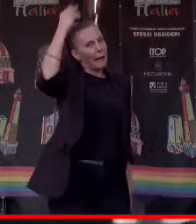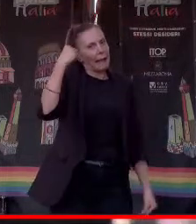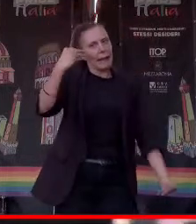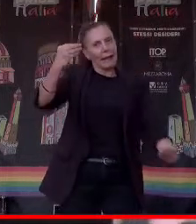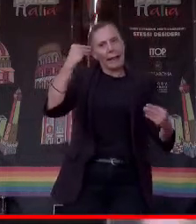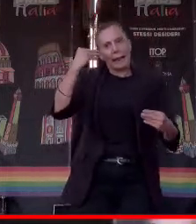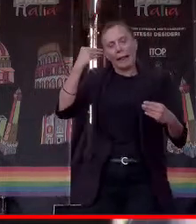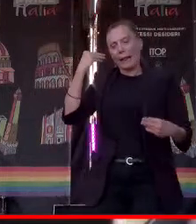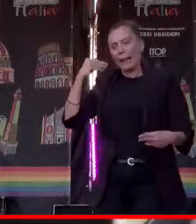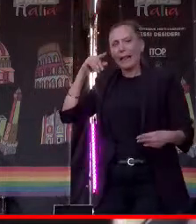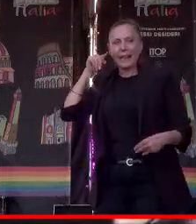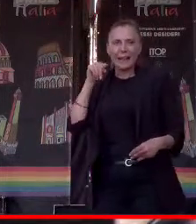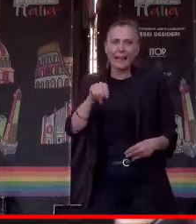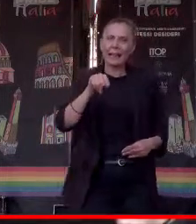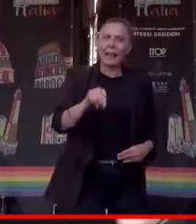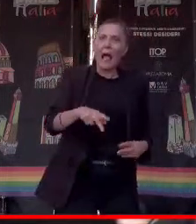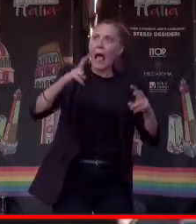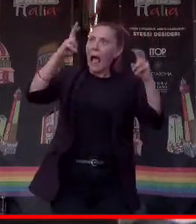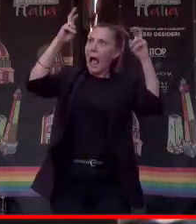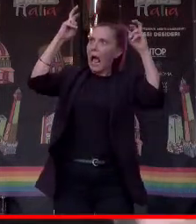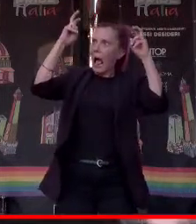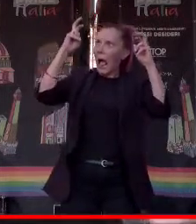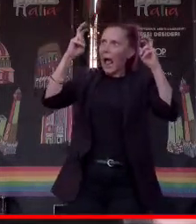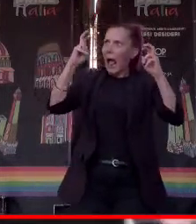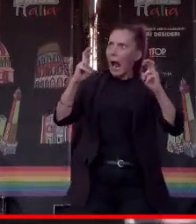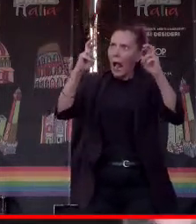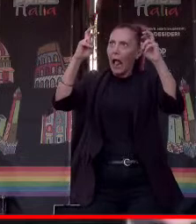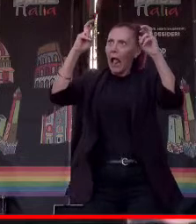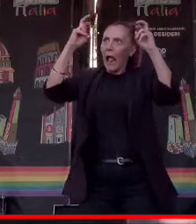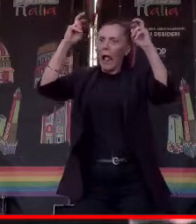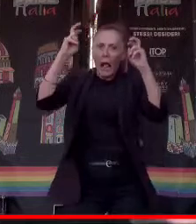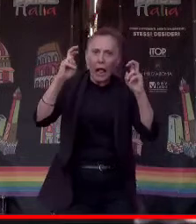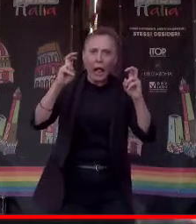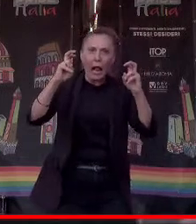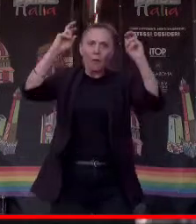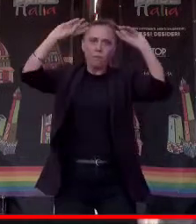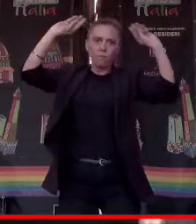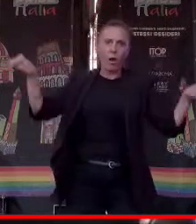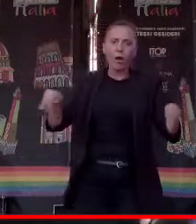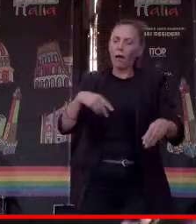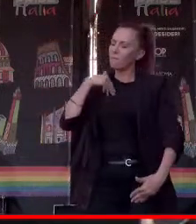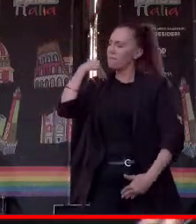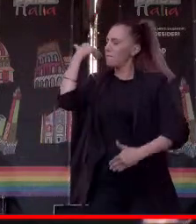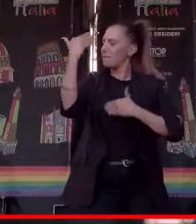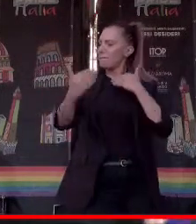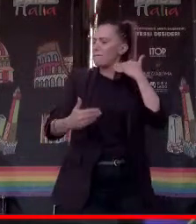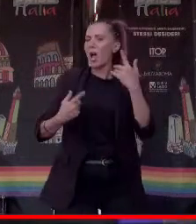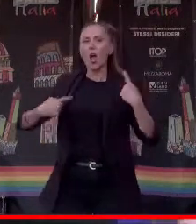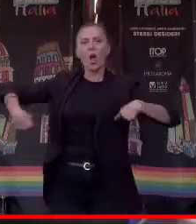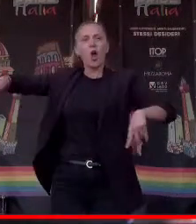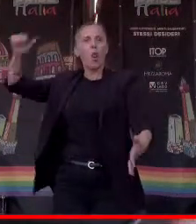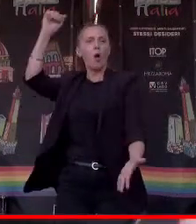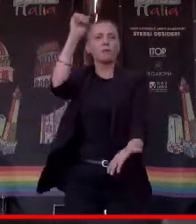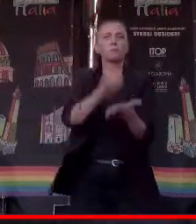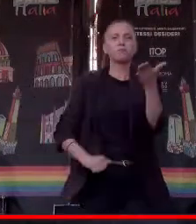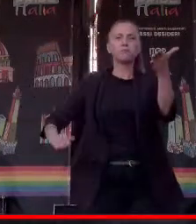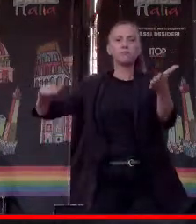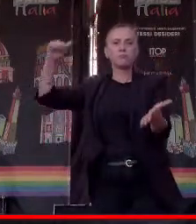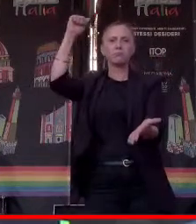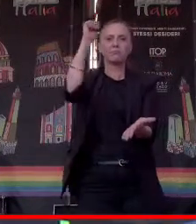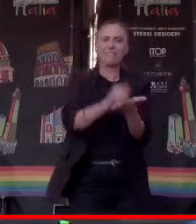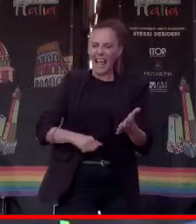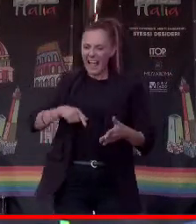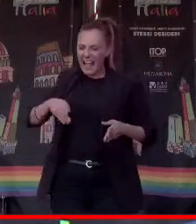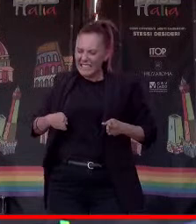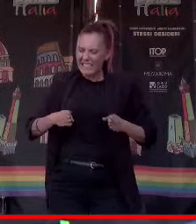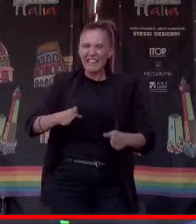più intero un ascensore. Ma andiamo avanti, non ci abbattiamo, se strade infami